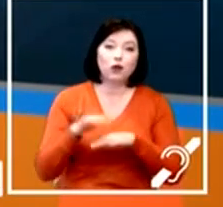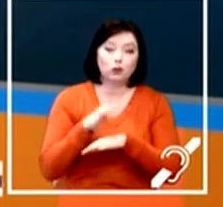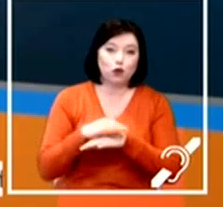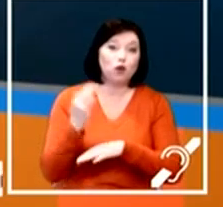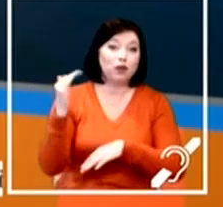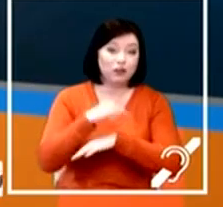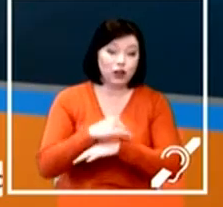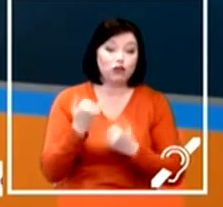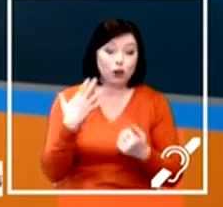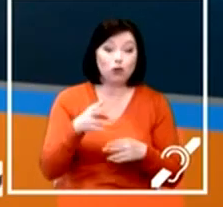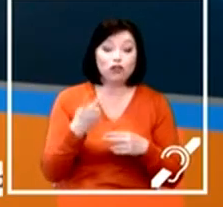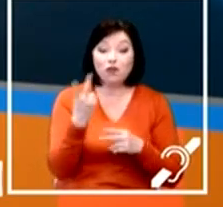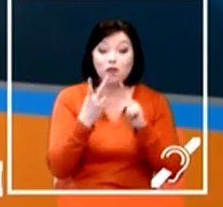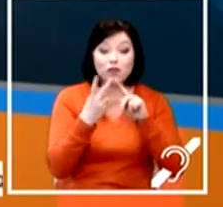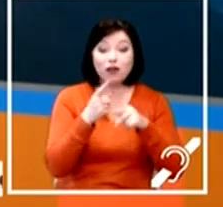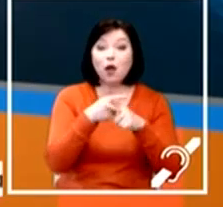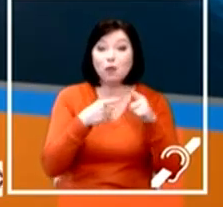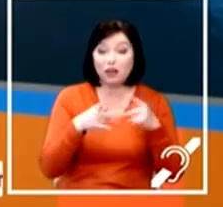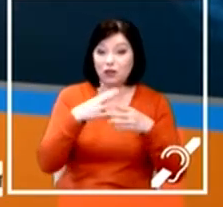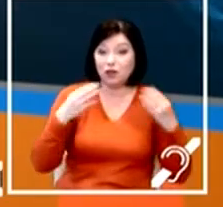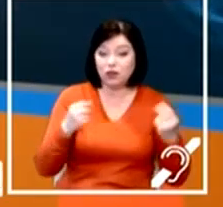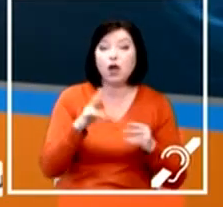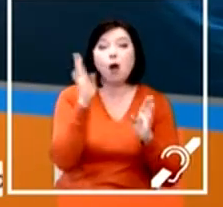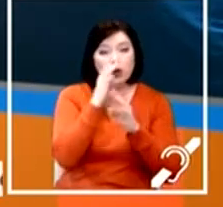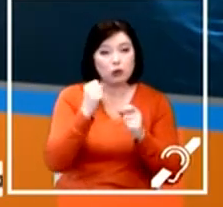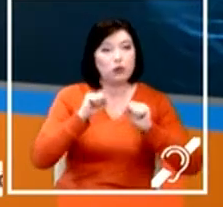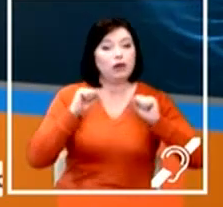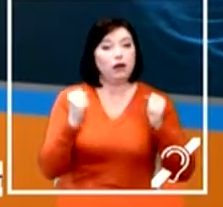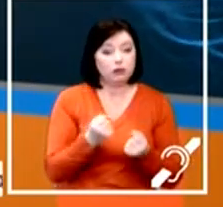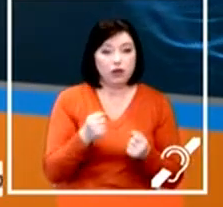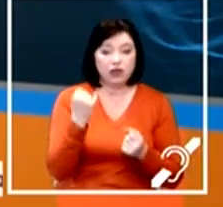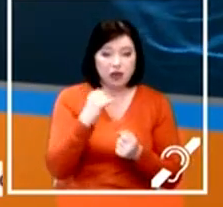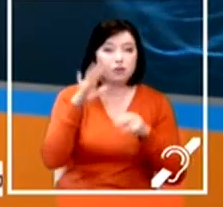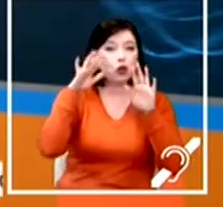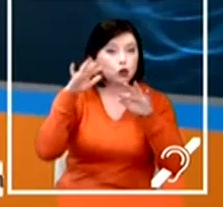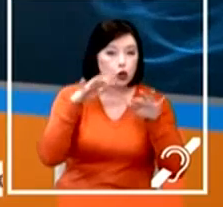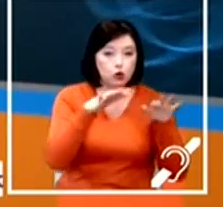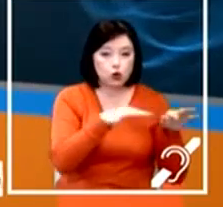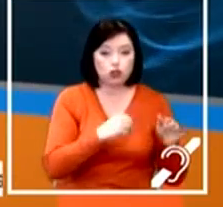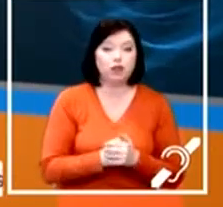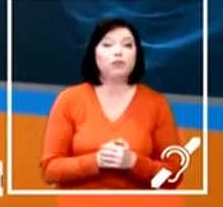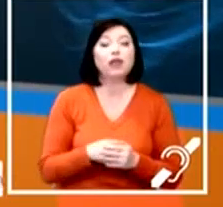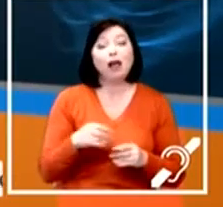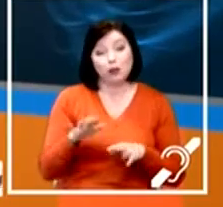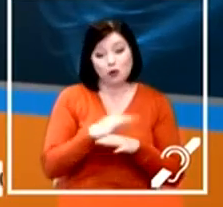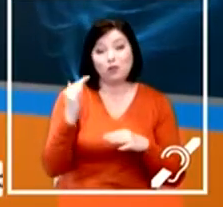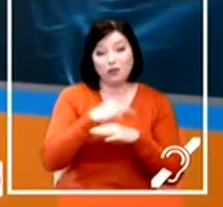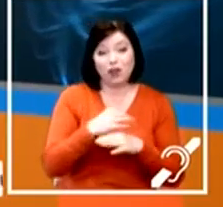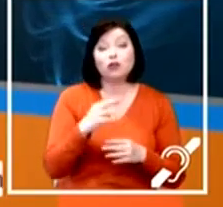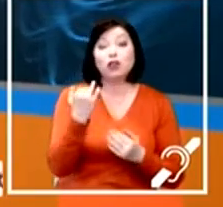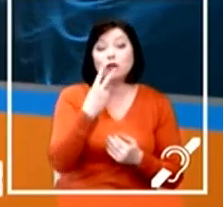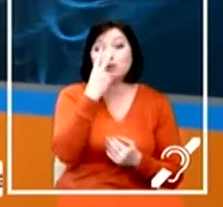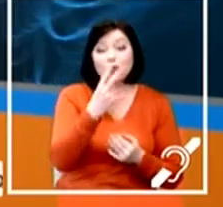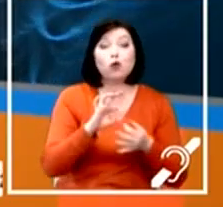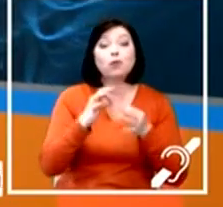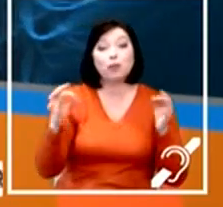Deși suntem în a doua jumătate a primei luni de primăvară, vremea se răcește puțin și apar ploile în aproape toate raioanele. Bine v-am găsit, haideți să vedem ce